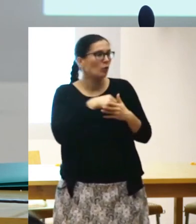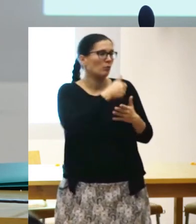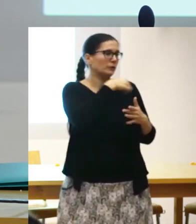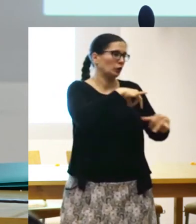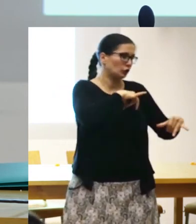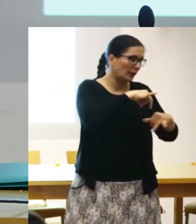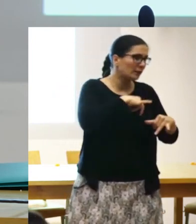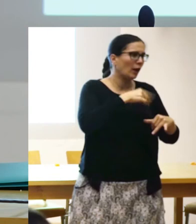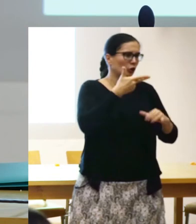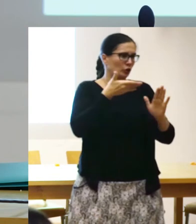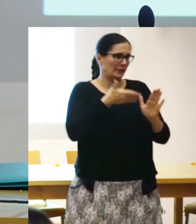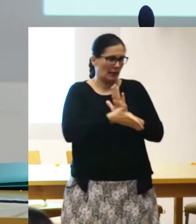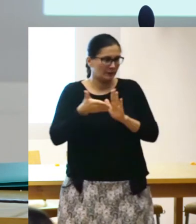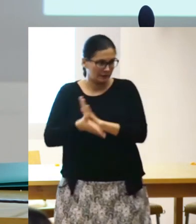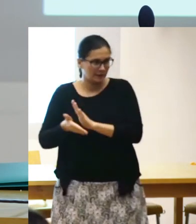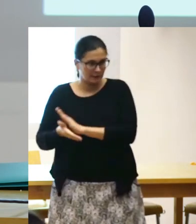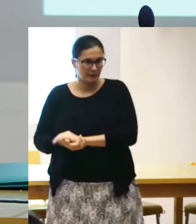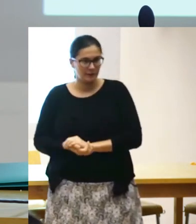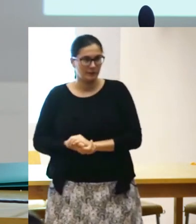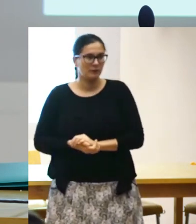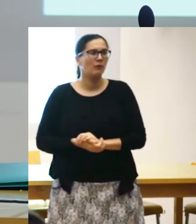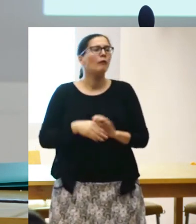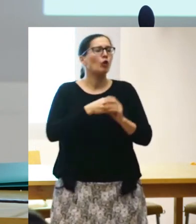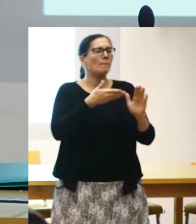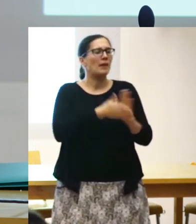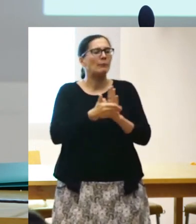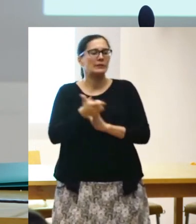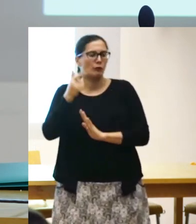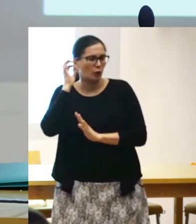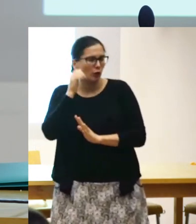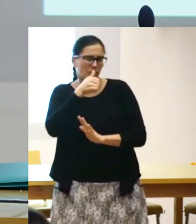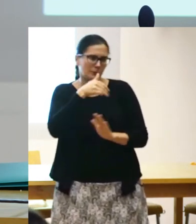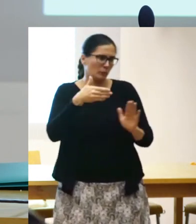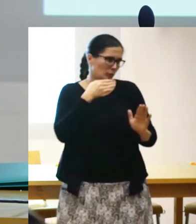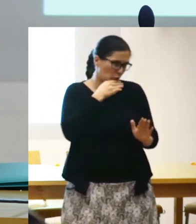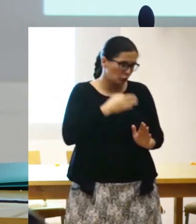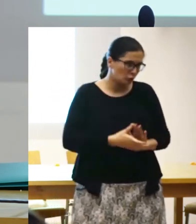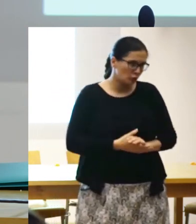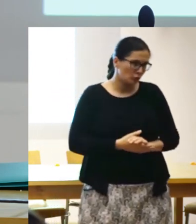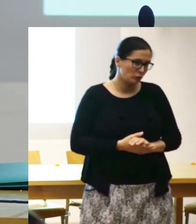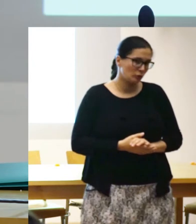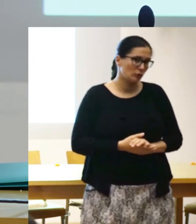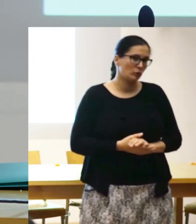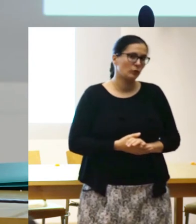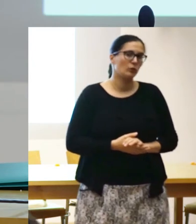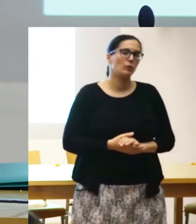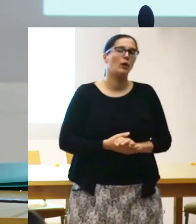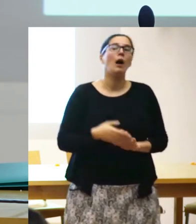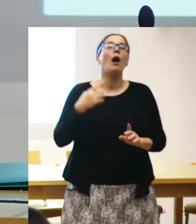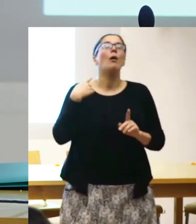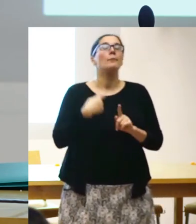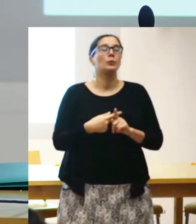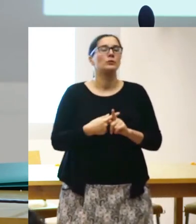2 náměstci, 2 náměstky jsou ženy, jeden je muž. A co se pak týče nějakého jako přístupu